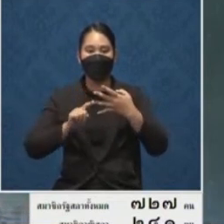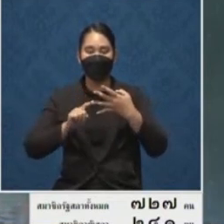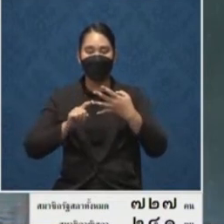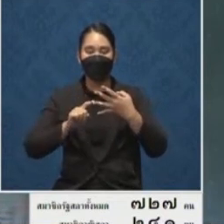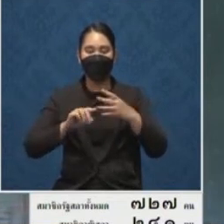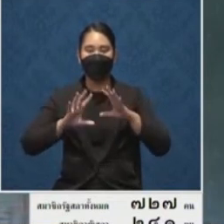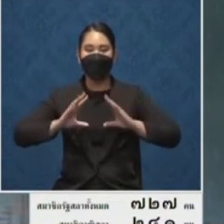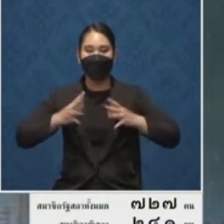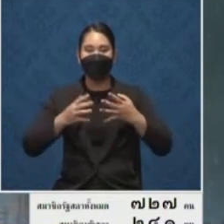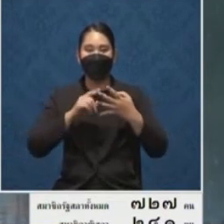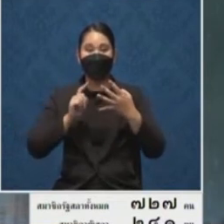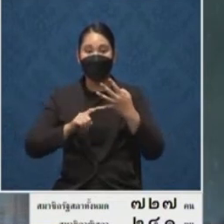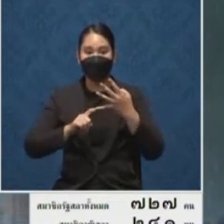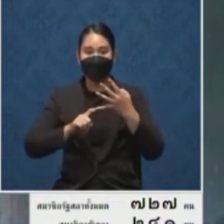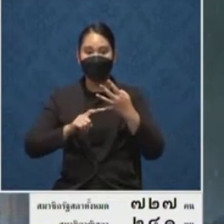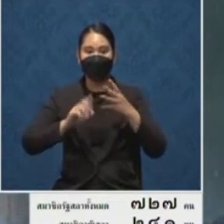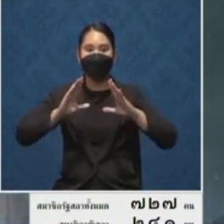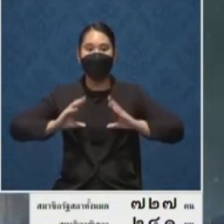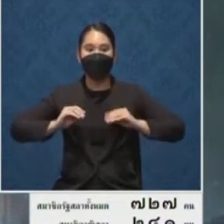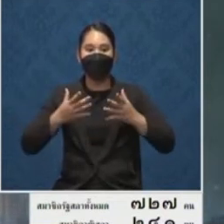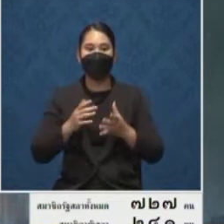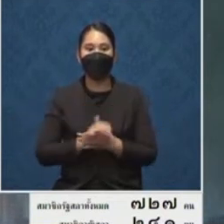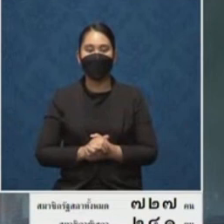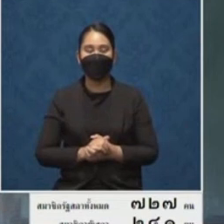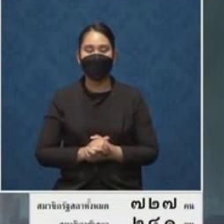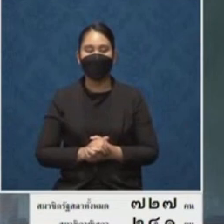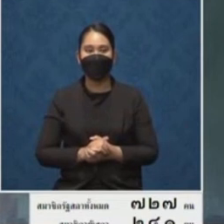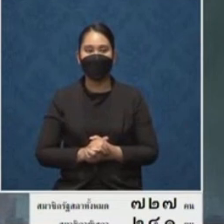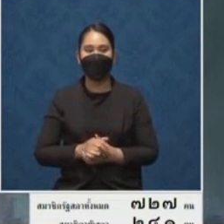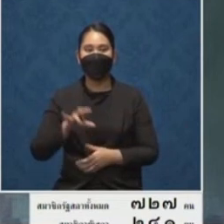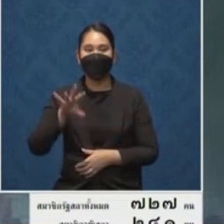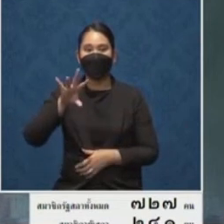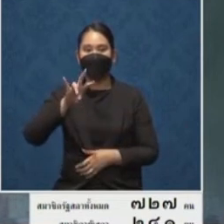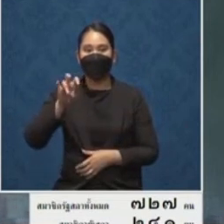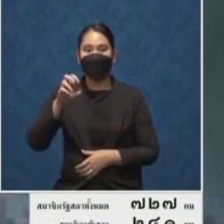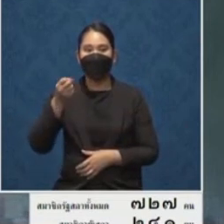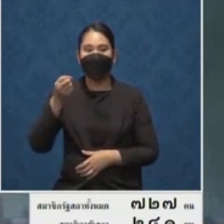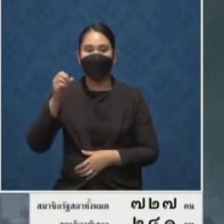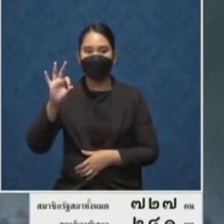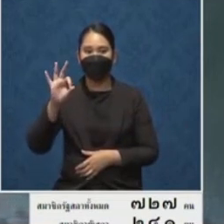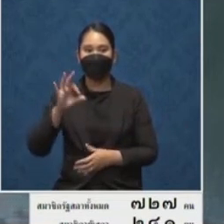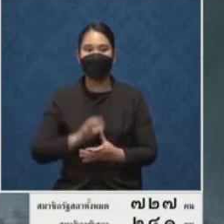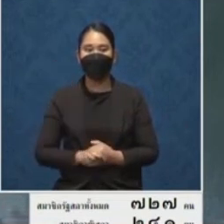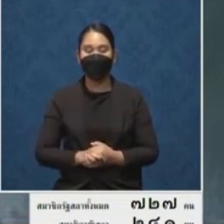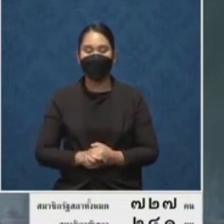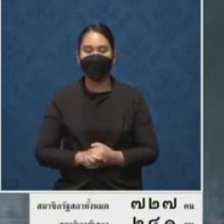1ไม่รับหลักการ2ไม่รับหลักการ3ไม่รับหลักการ4ไม่รับหลักการ